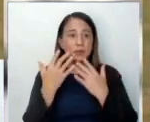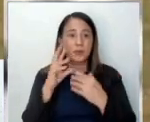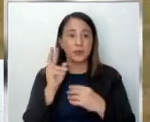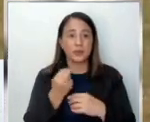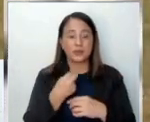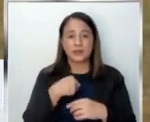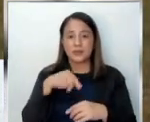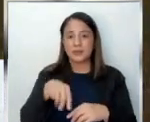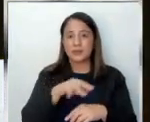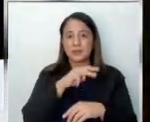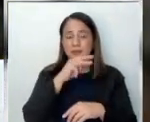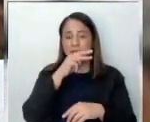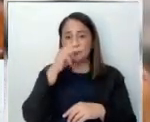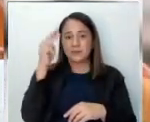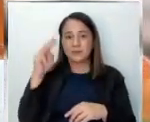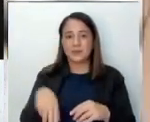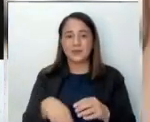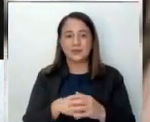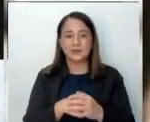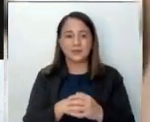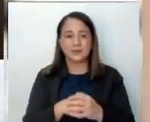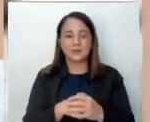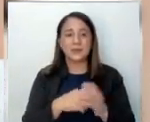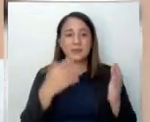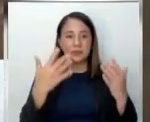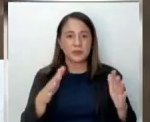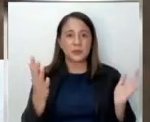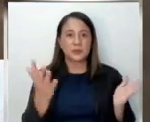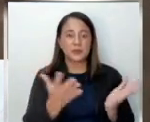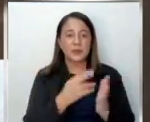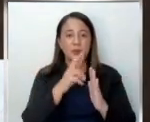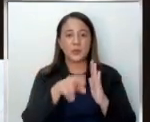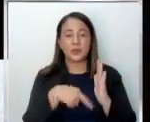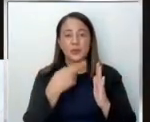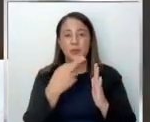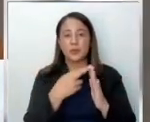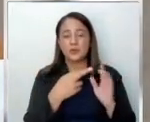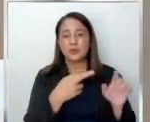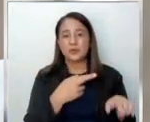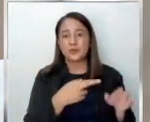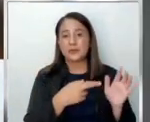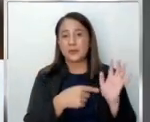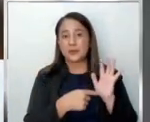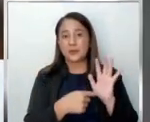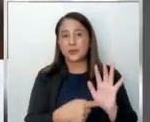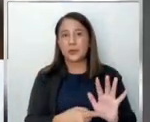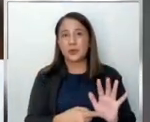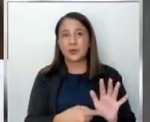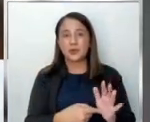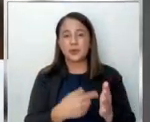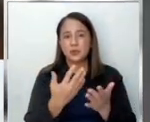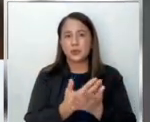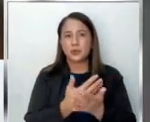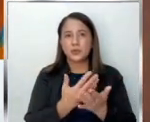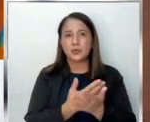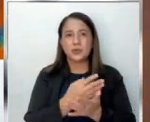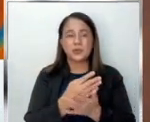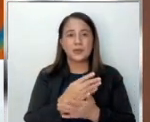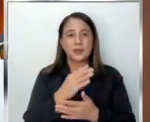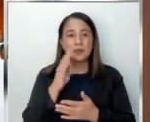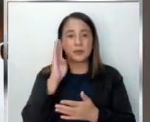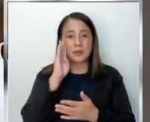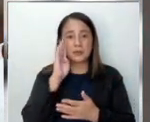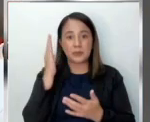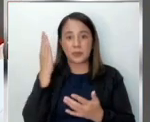of me died with my ex. Napakilala na rin ang kanyang role sa serye at maninibago tayo sa pagganap ni Benjamin na tila may